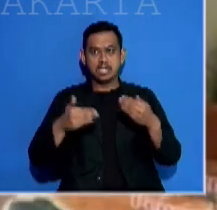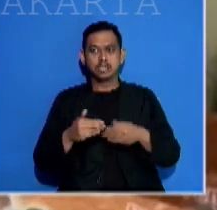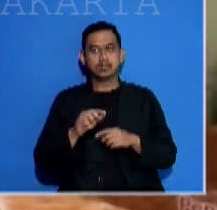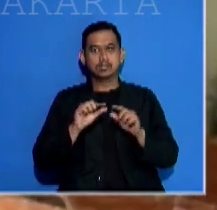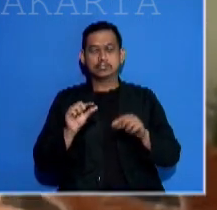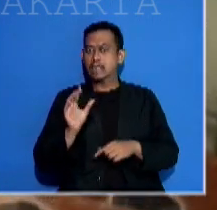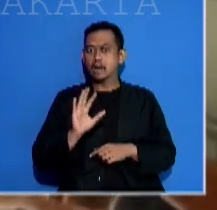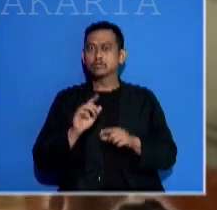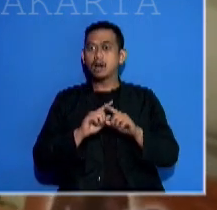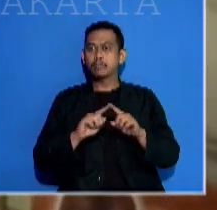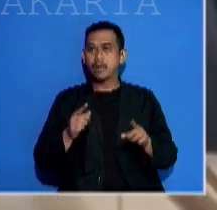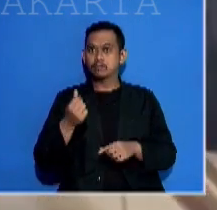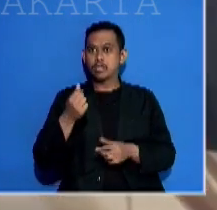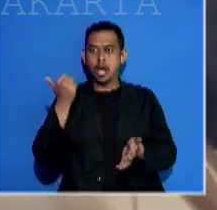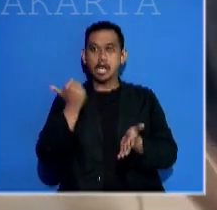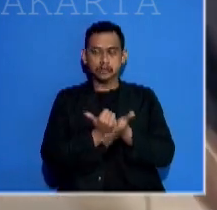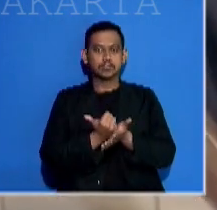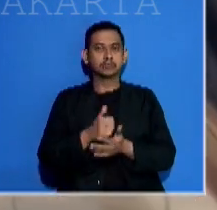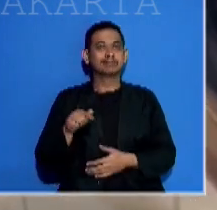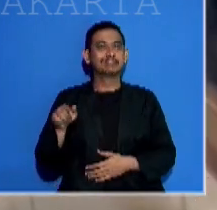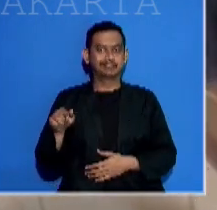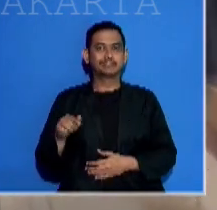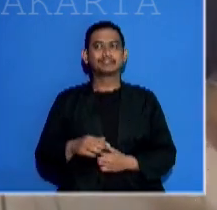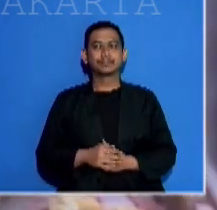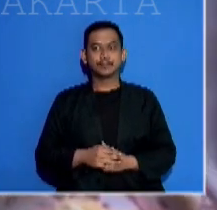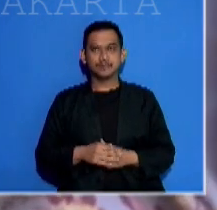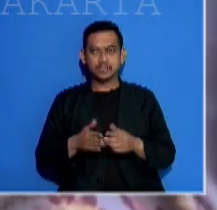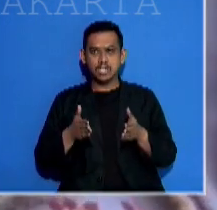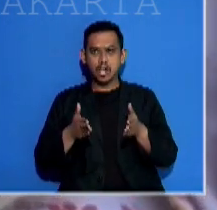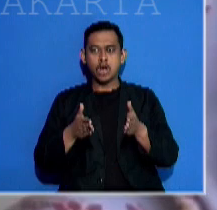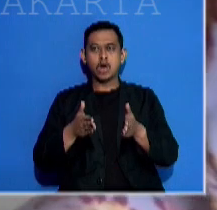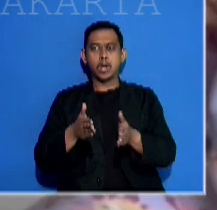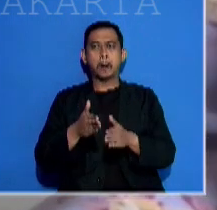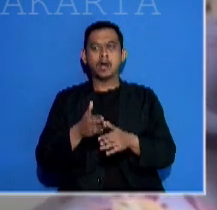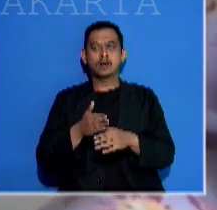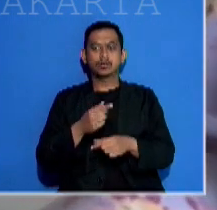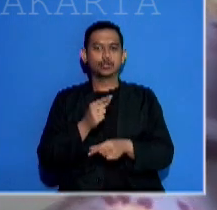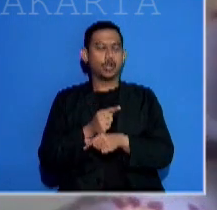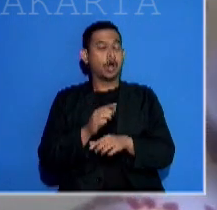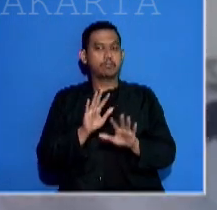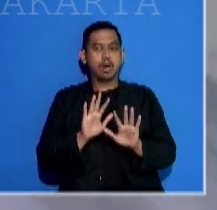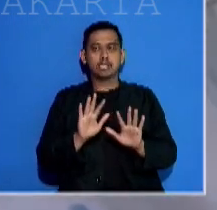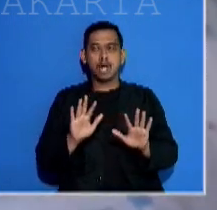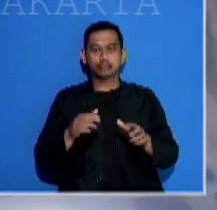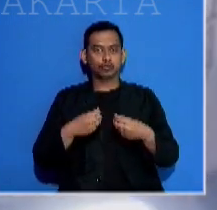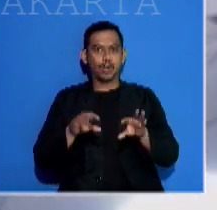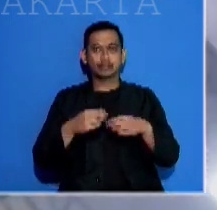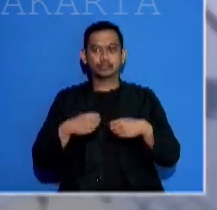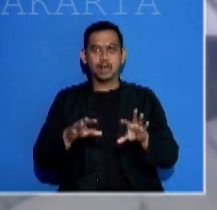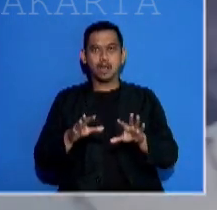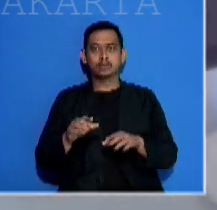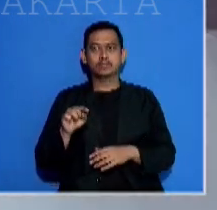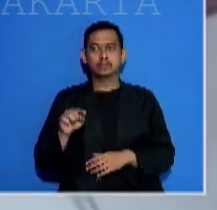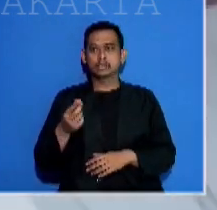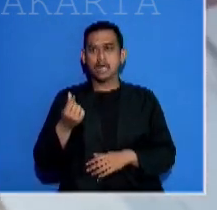yang berkualitas asli Manding ini. Sepanjang jalan, banyak tempat toko yang menjajakan hasil kerajinan yang berbahan kulit ini.